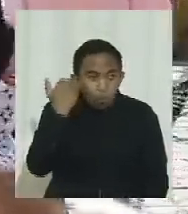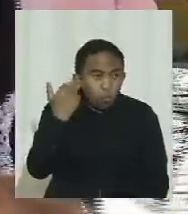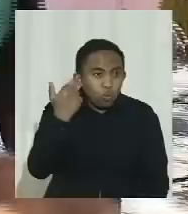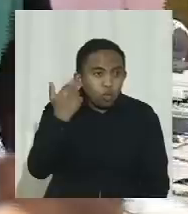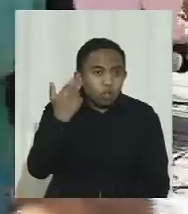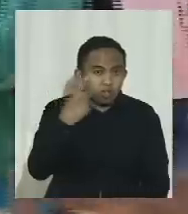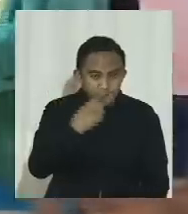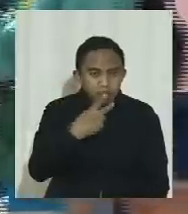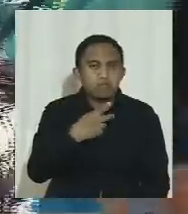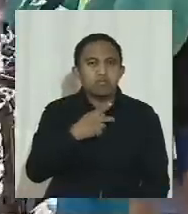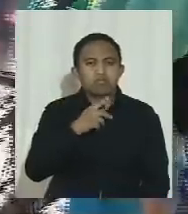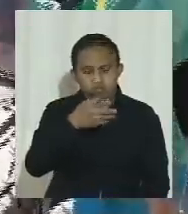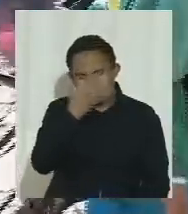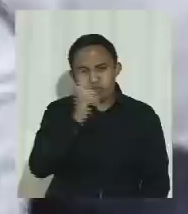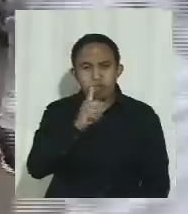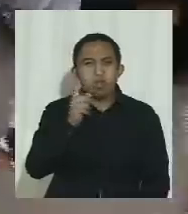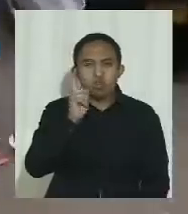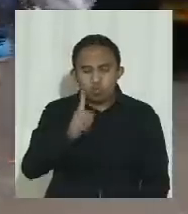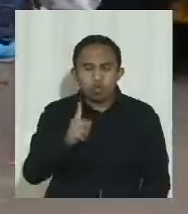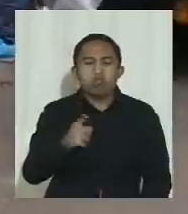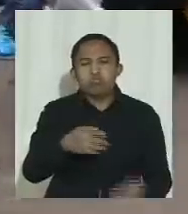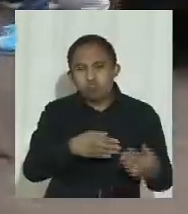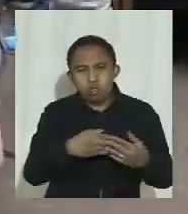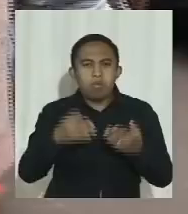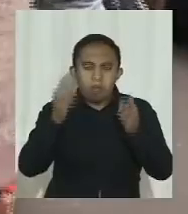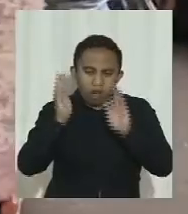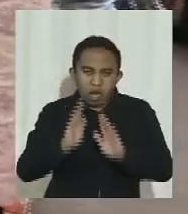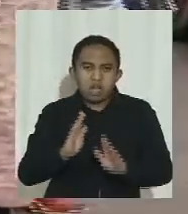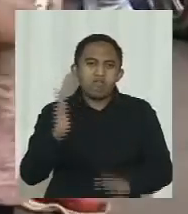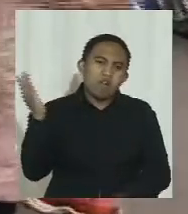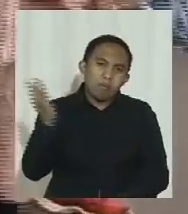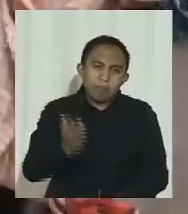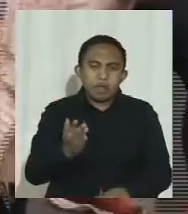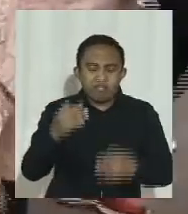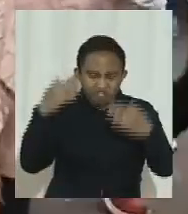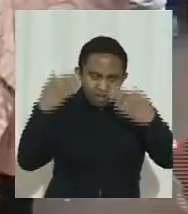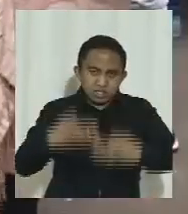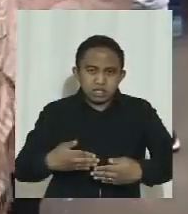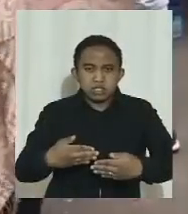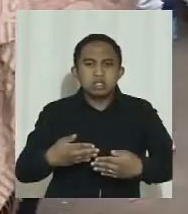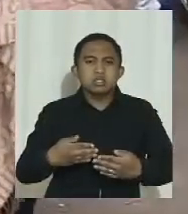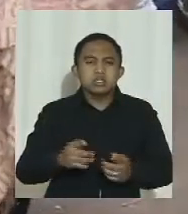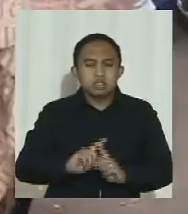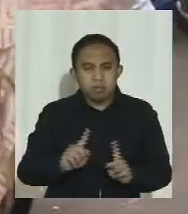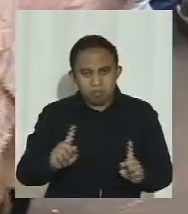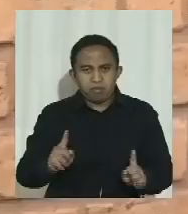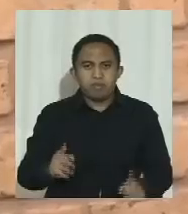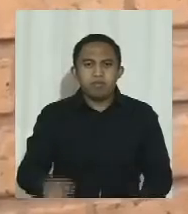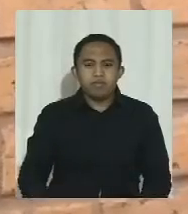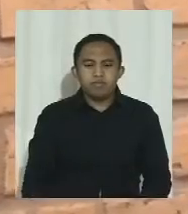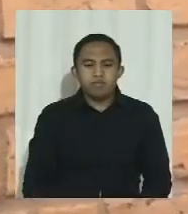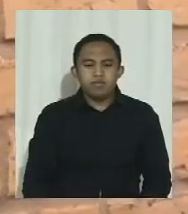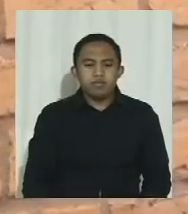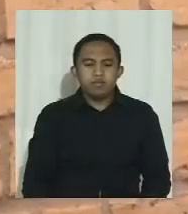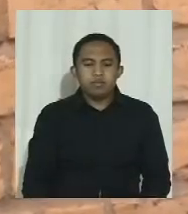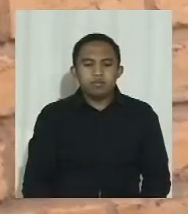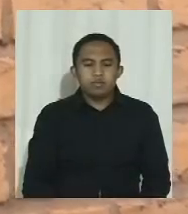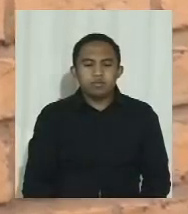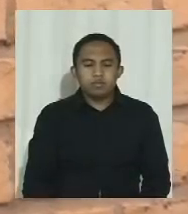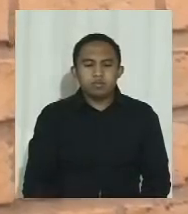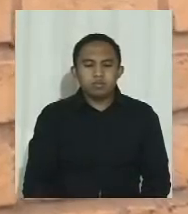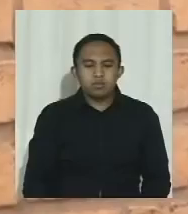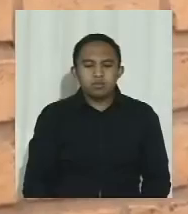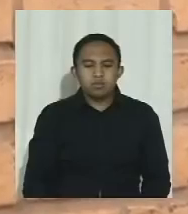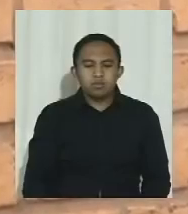hatrany ny fanajana ireo fihetsika sakana ara-pahasalamana na no alefahan'ny fanjakana aza ireo fepetra nampiarina. Tokony mba manao mbola